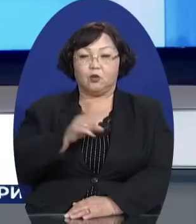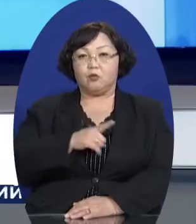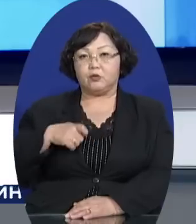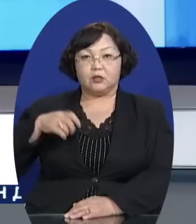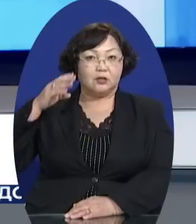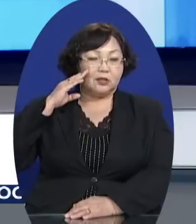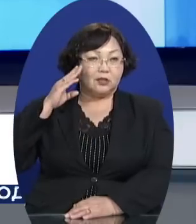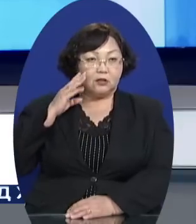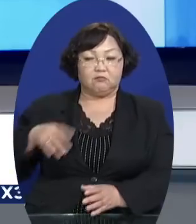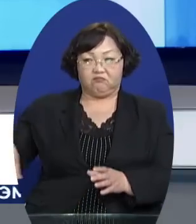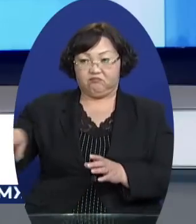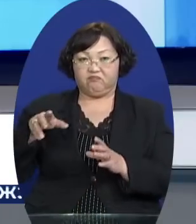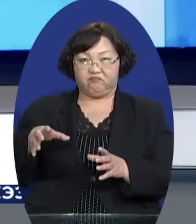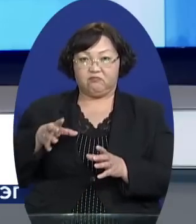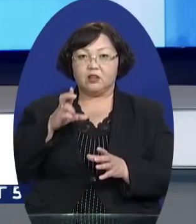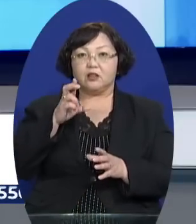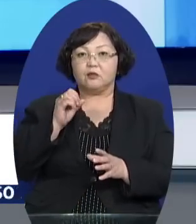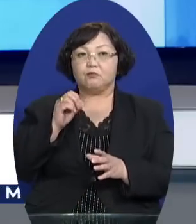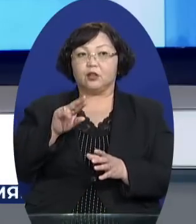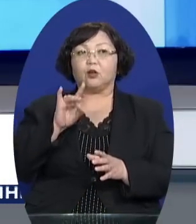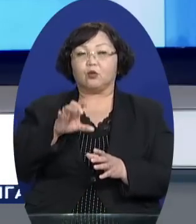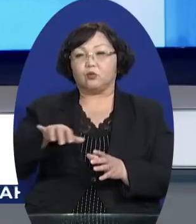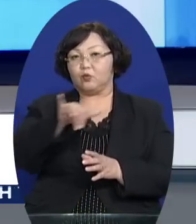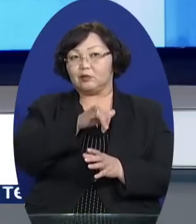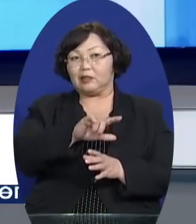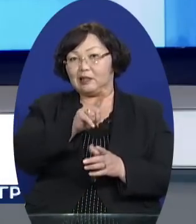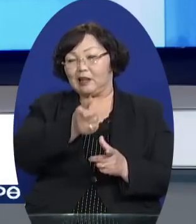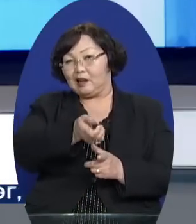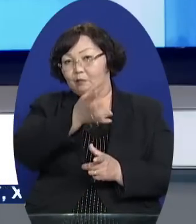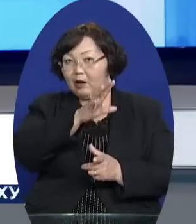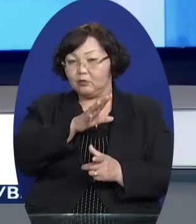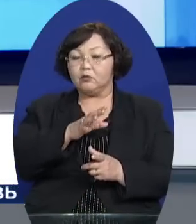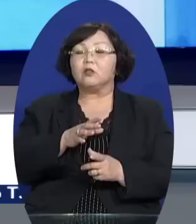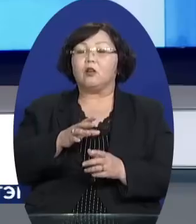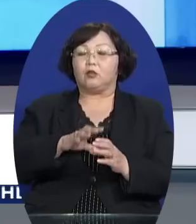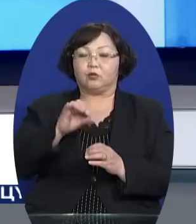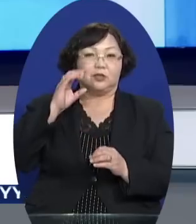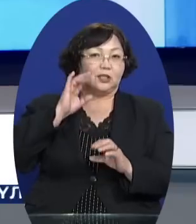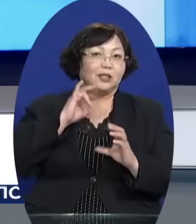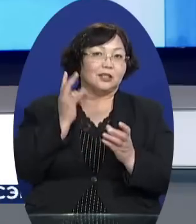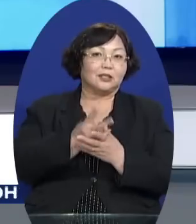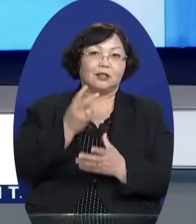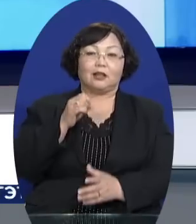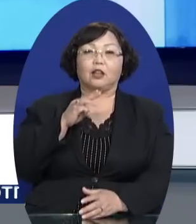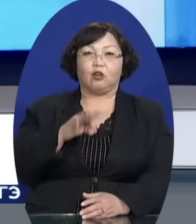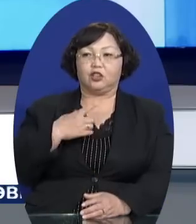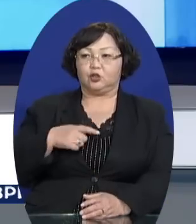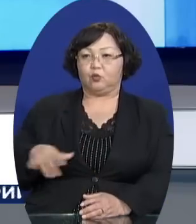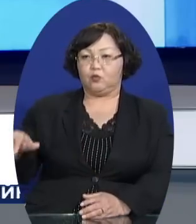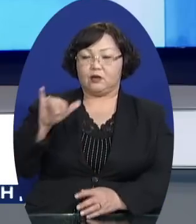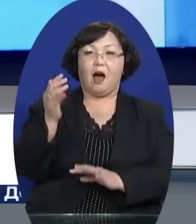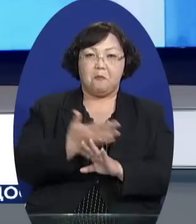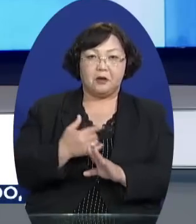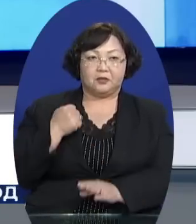шилжиж байршихтай холбоотой үүсч үзэжгүй аливаа аюулаас НАТО гишүүн орнуудаа хамгаалахад билээ гэж мэдэгдэж байна. Тус хөлсний цэргийн